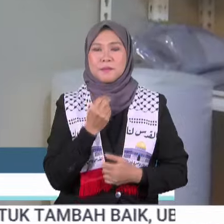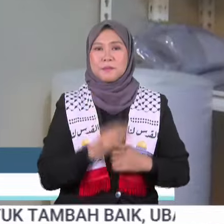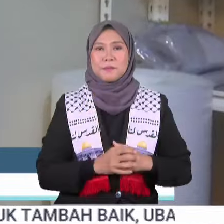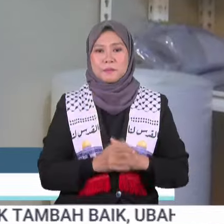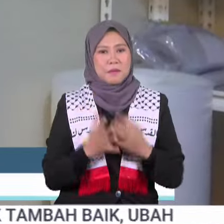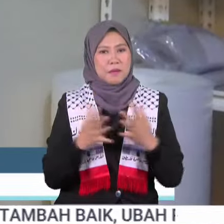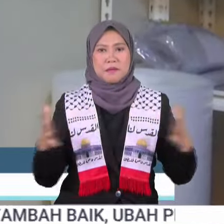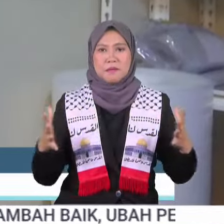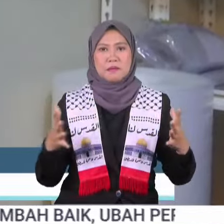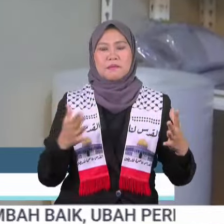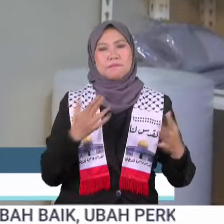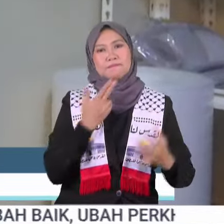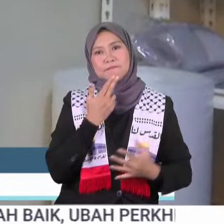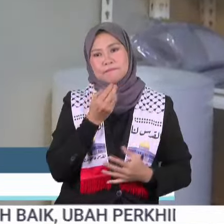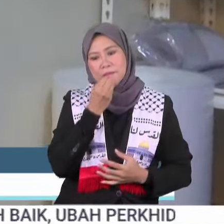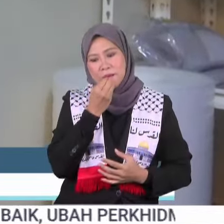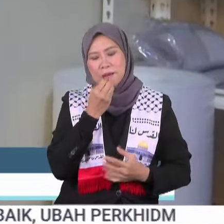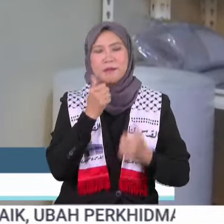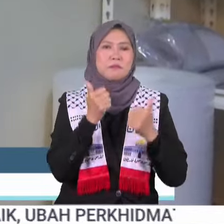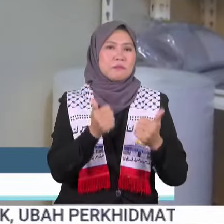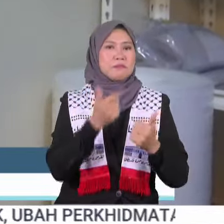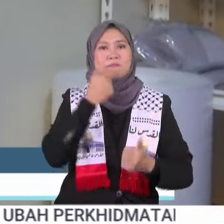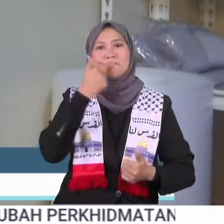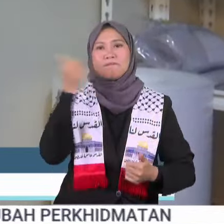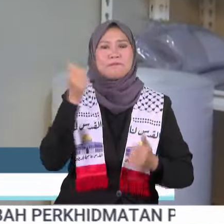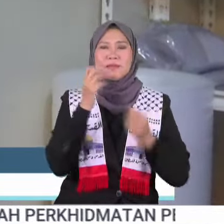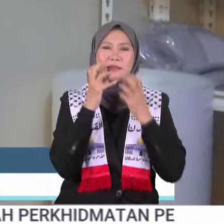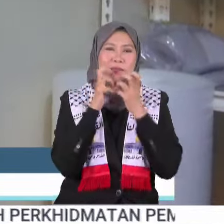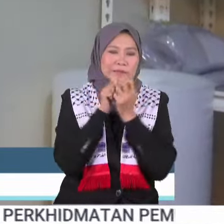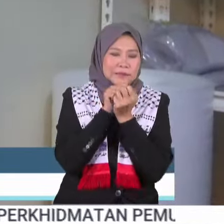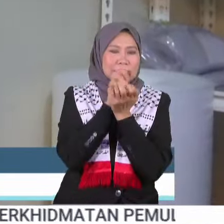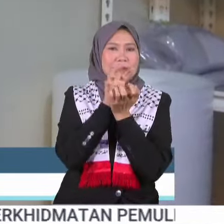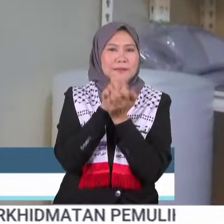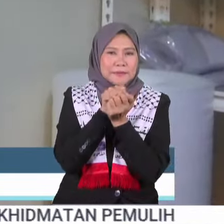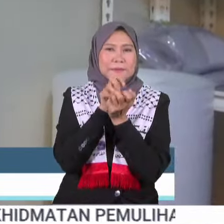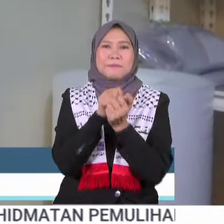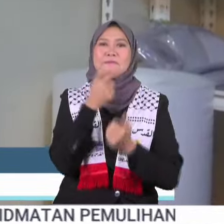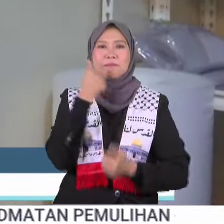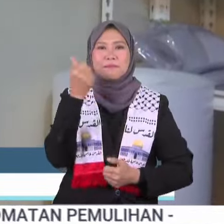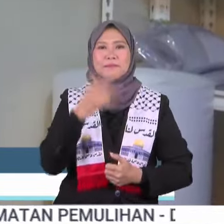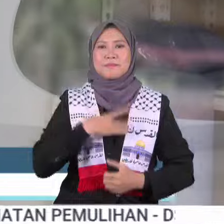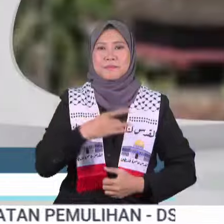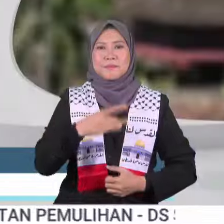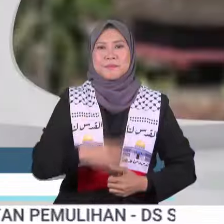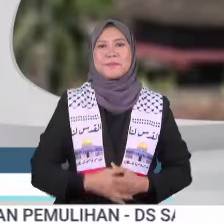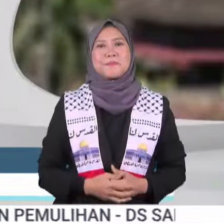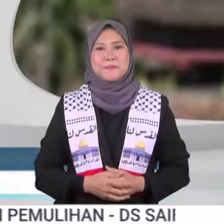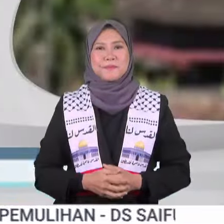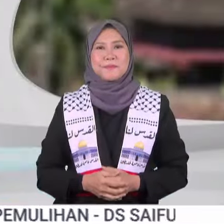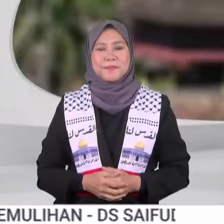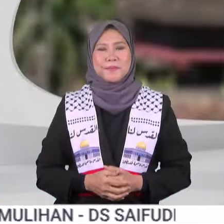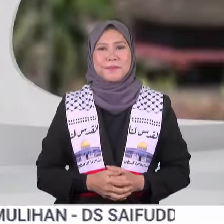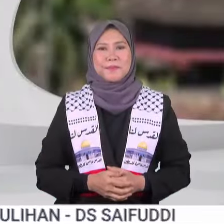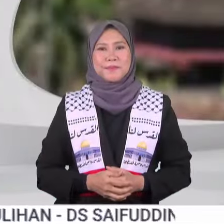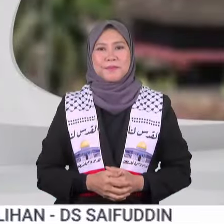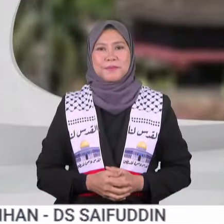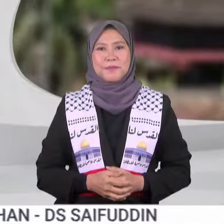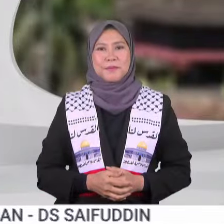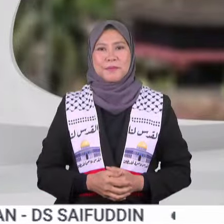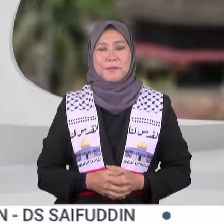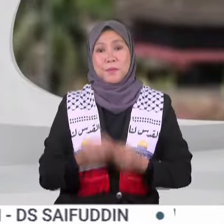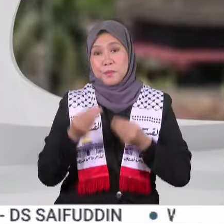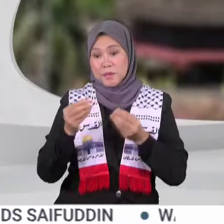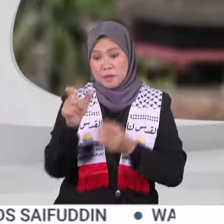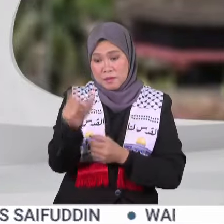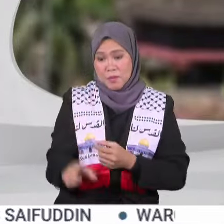kata banyaklah boleh rasa Dia punya tu sekali dengan kacing-kacing tu tu saya sukalah sementara itu